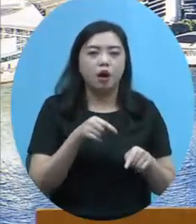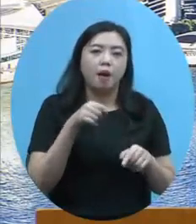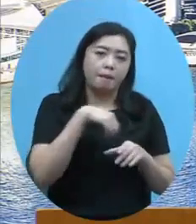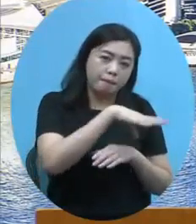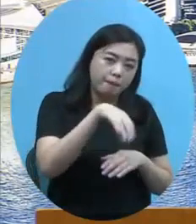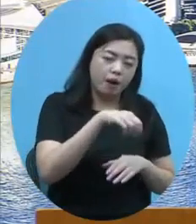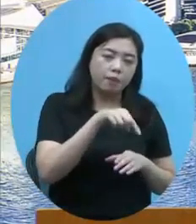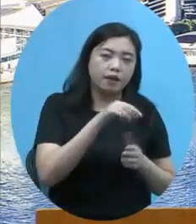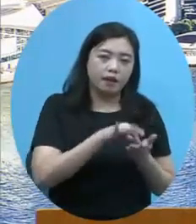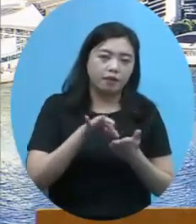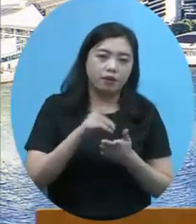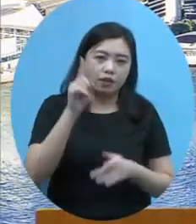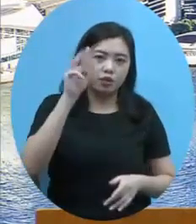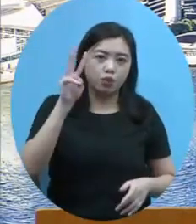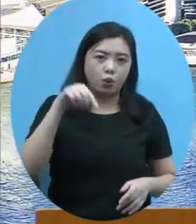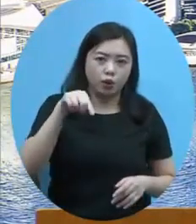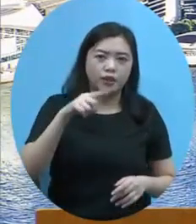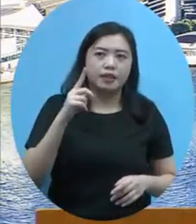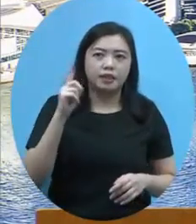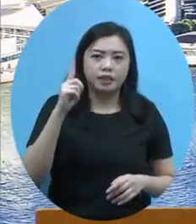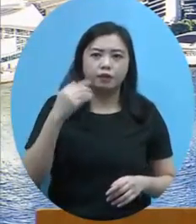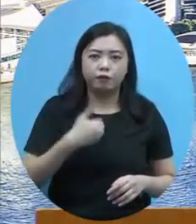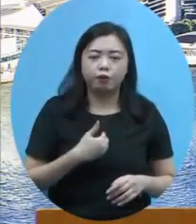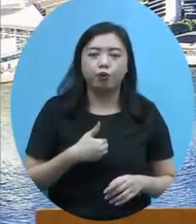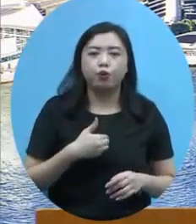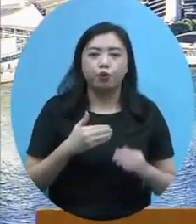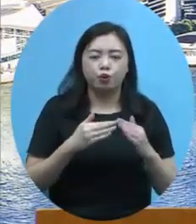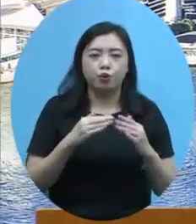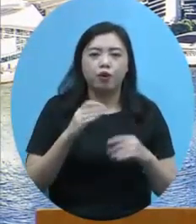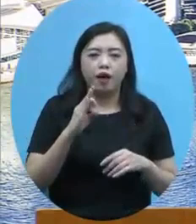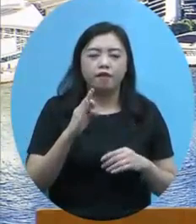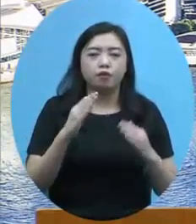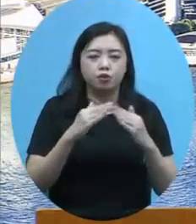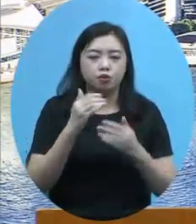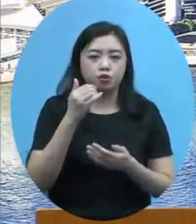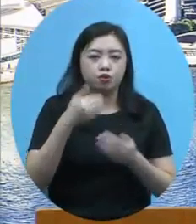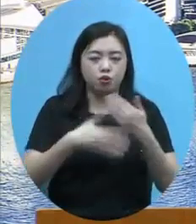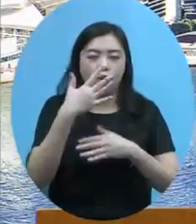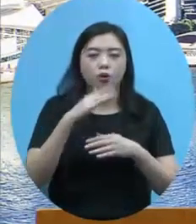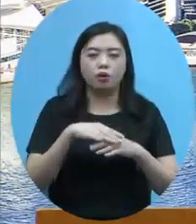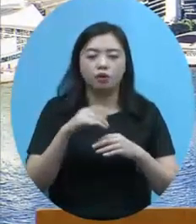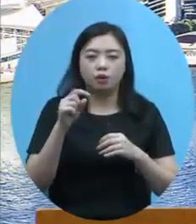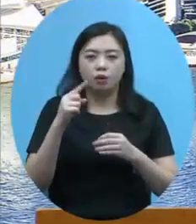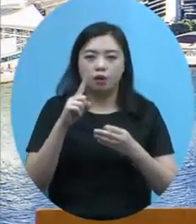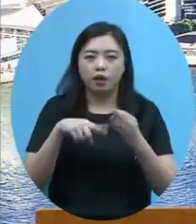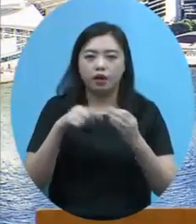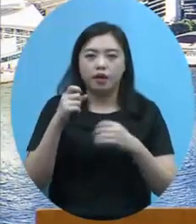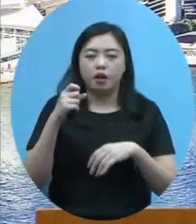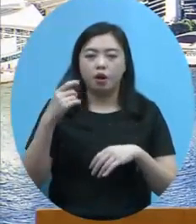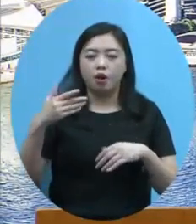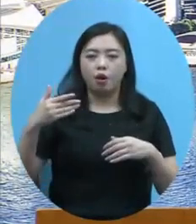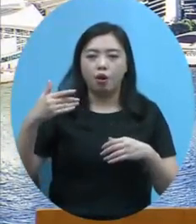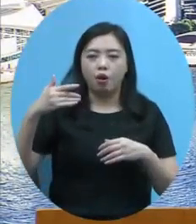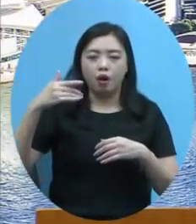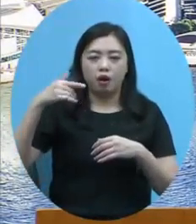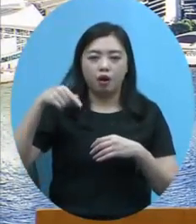嘅地方係天水圍天富苑 F 座榮富閣。洛克道的四海大廈有